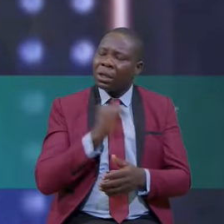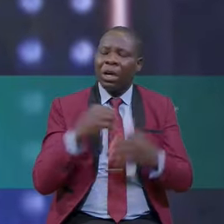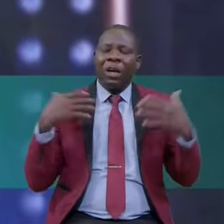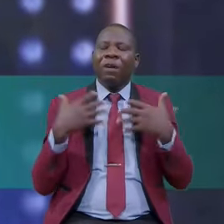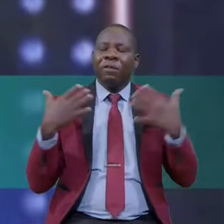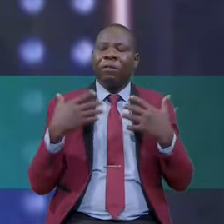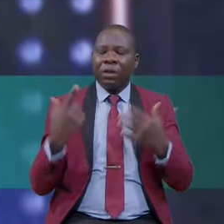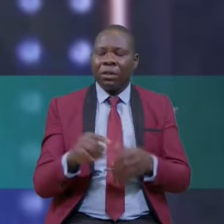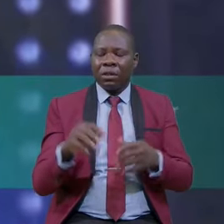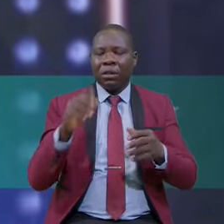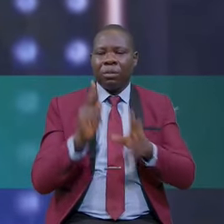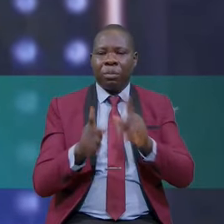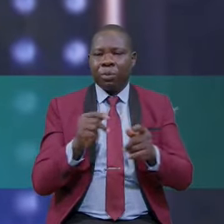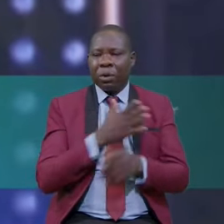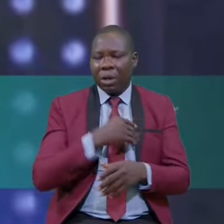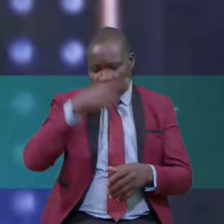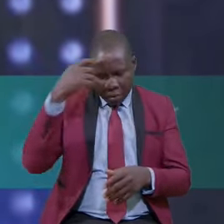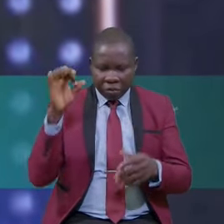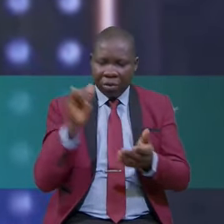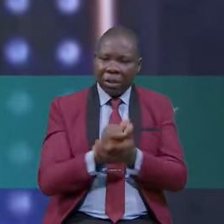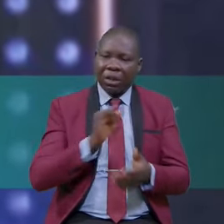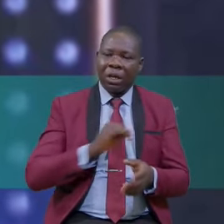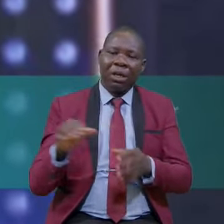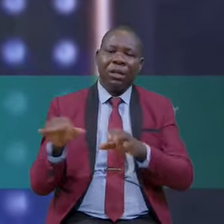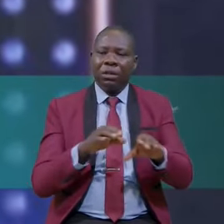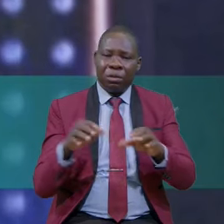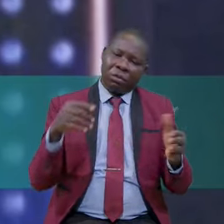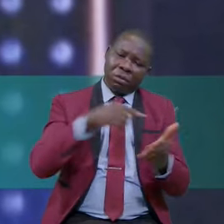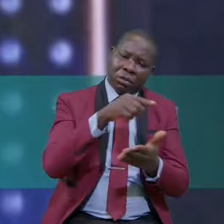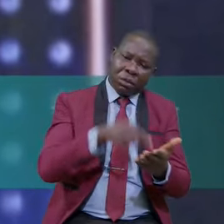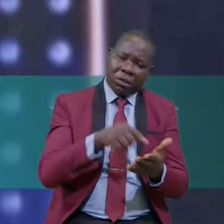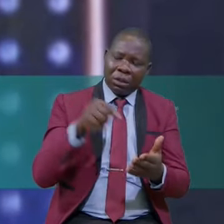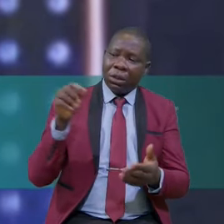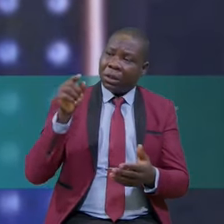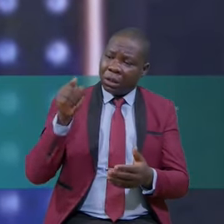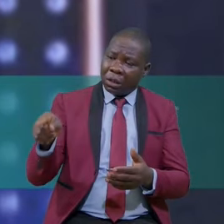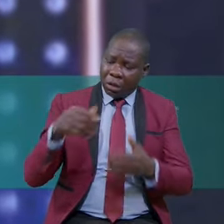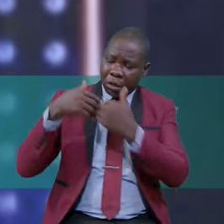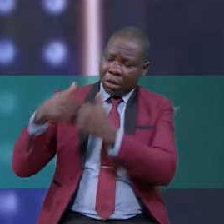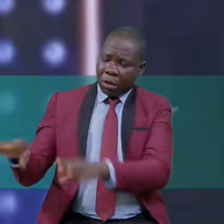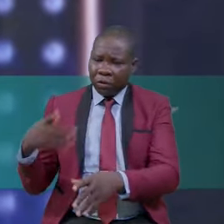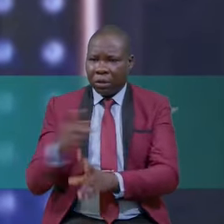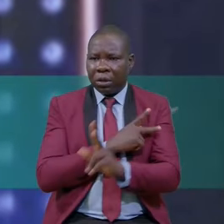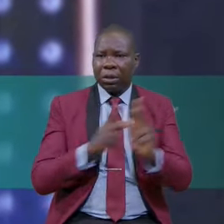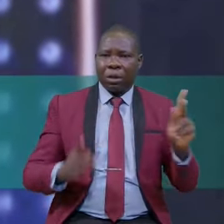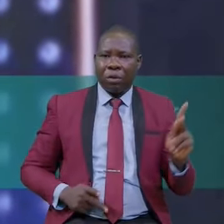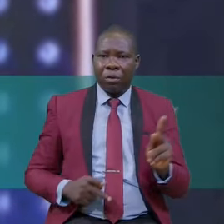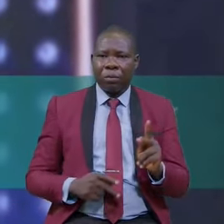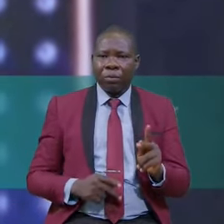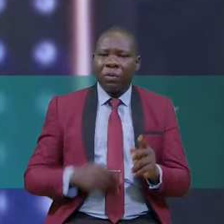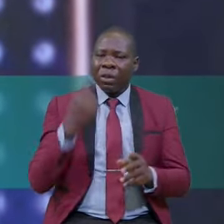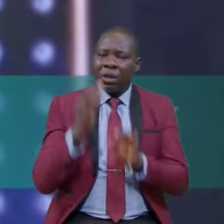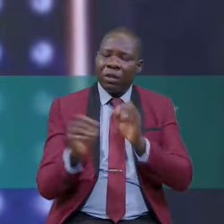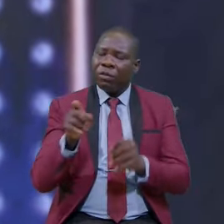ça, donc, j'ai fait ci. Il a foulé au pied le royaume. Rappelle-toi toujours, si tu es faible, si tu